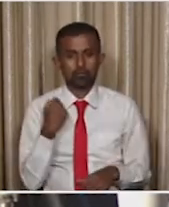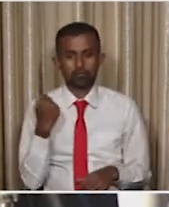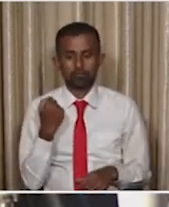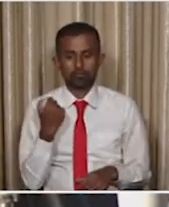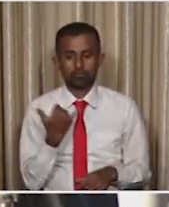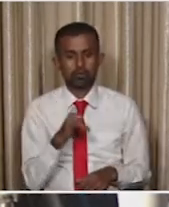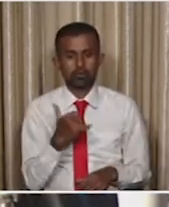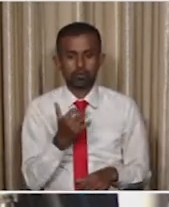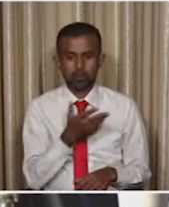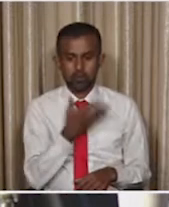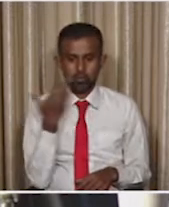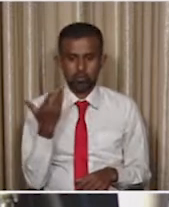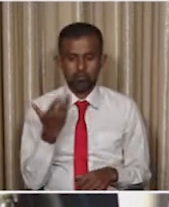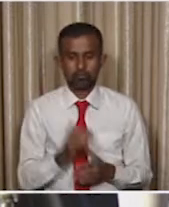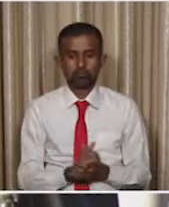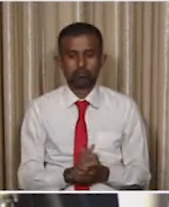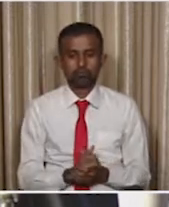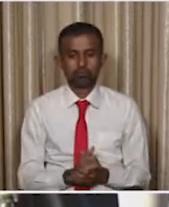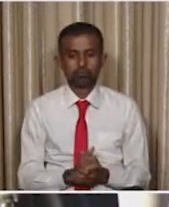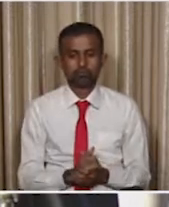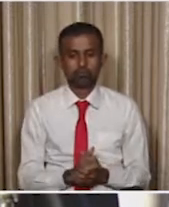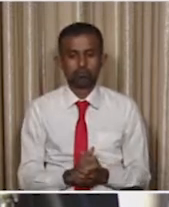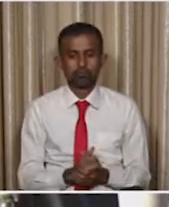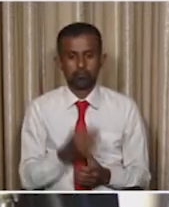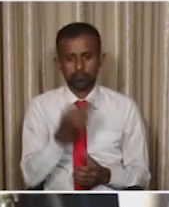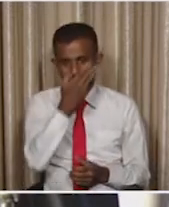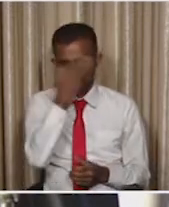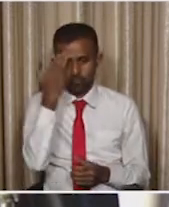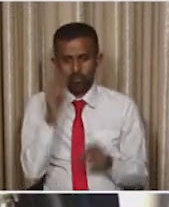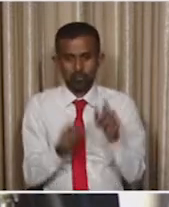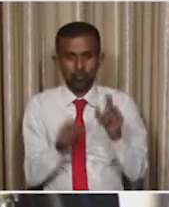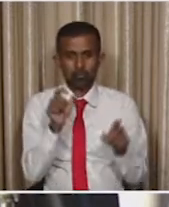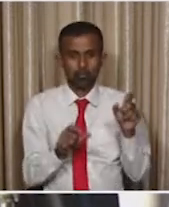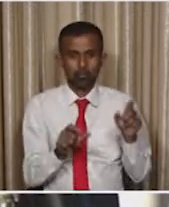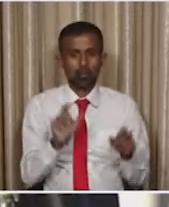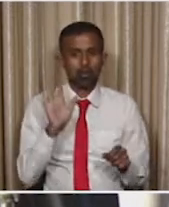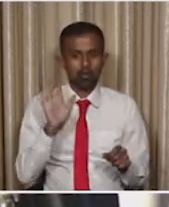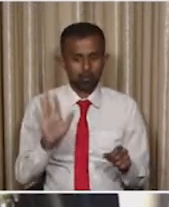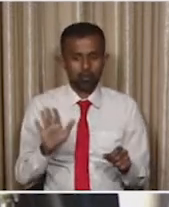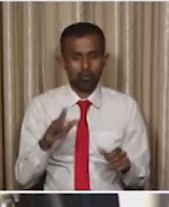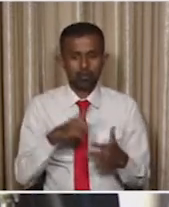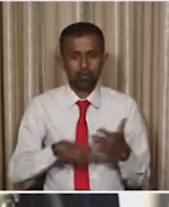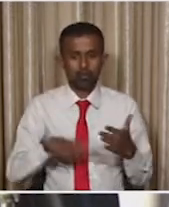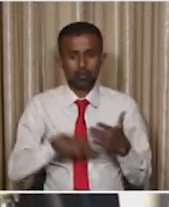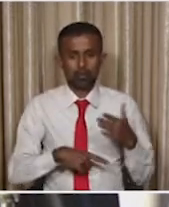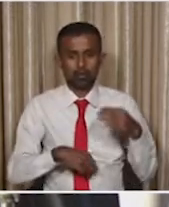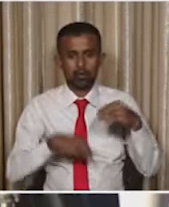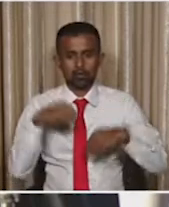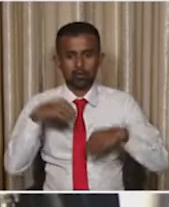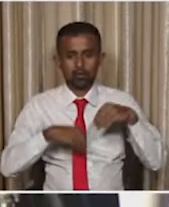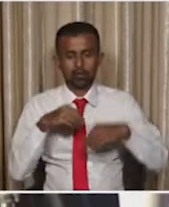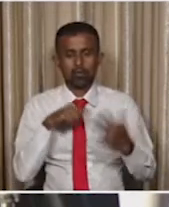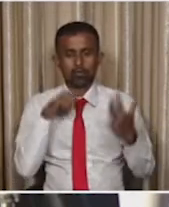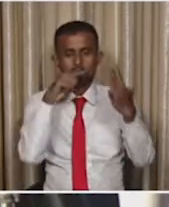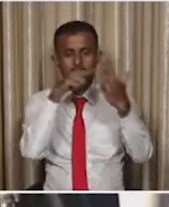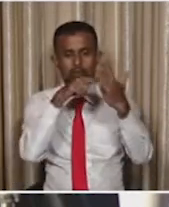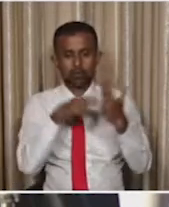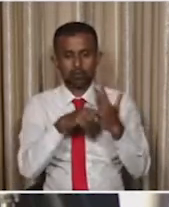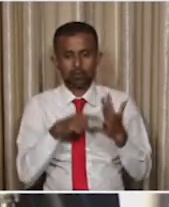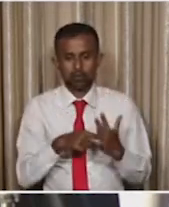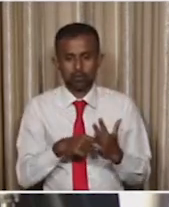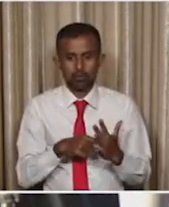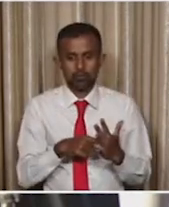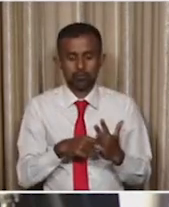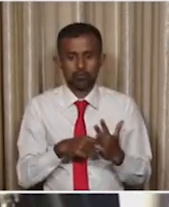நிலையிலே நாட்டு தமிழ் மக்களுடைய வாக்குகளை குறிவைத்து இந்த